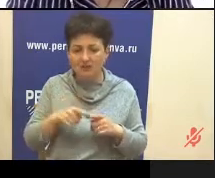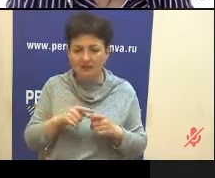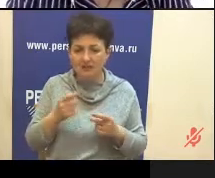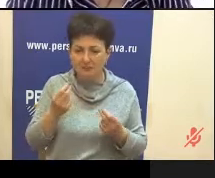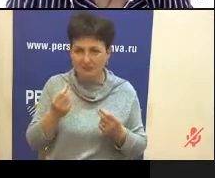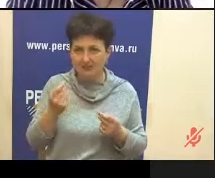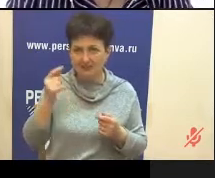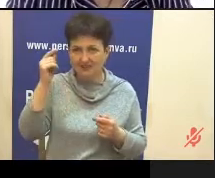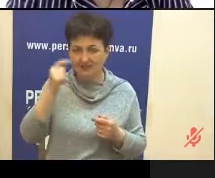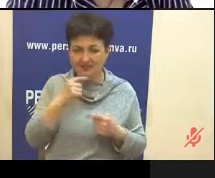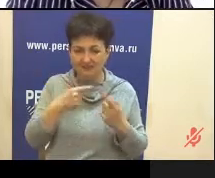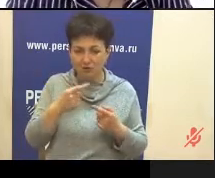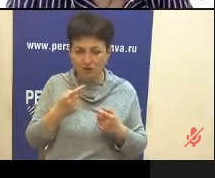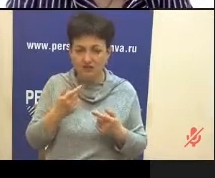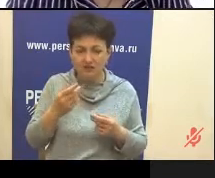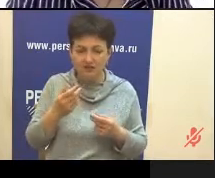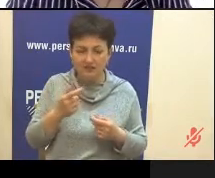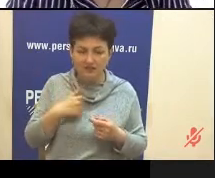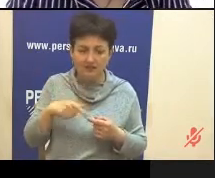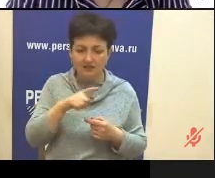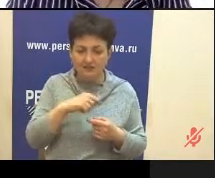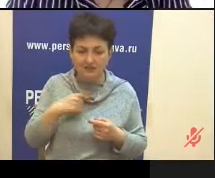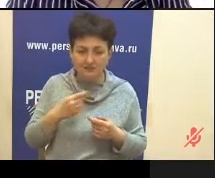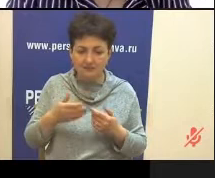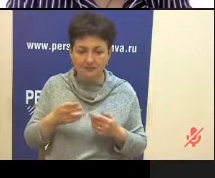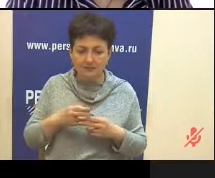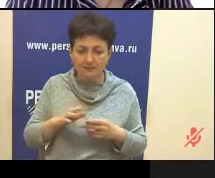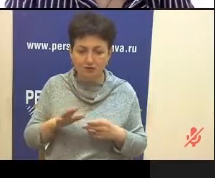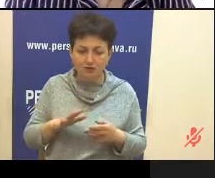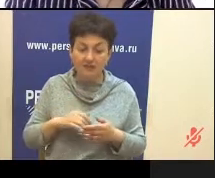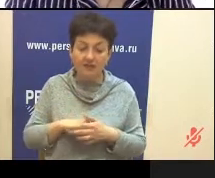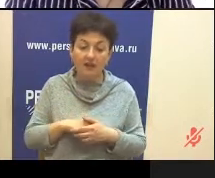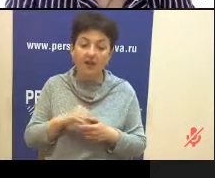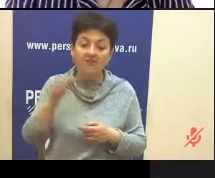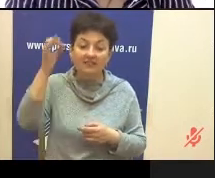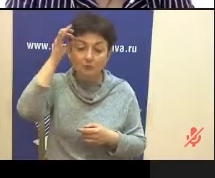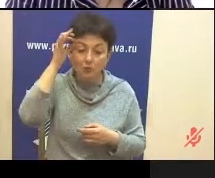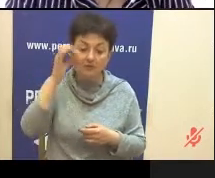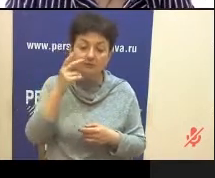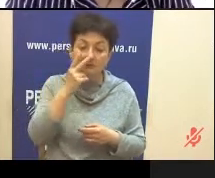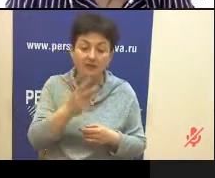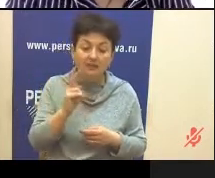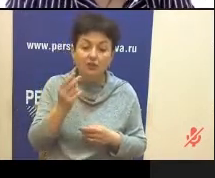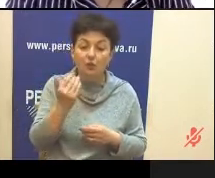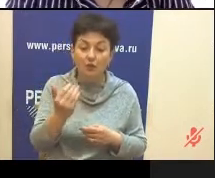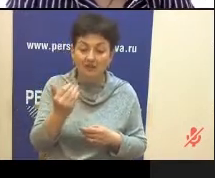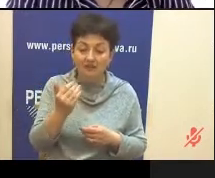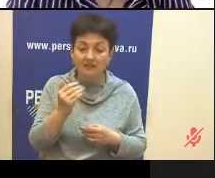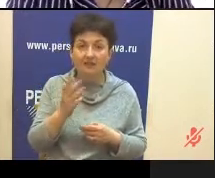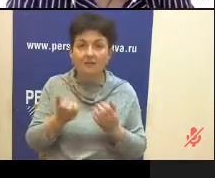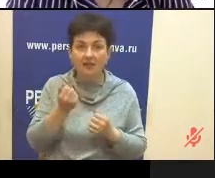немножко по-бизнесовому звучит, но немножко бизнес-лексики на самом деле нам всем с вами не помешает. Вспомните, посмотрите, кто ваш